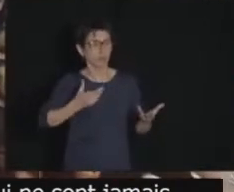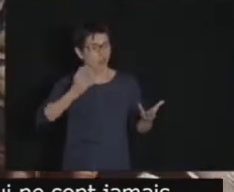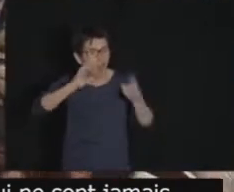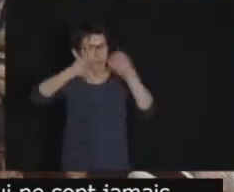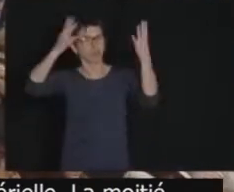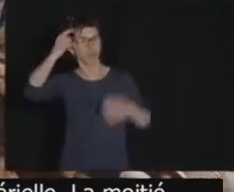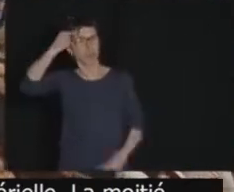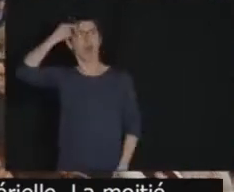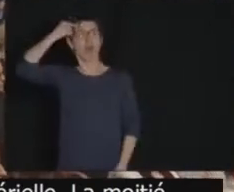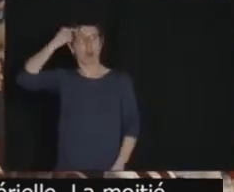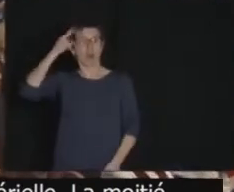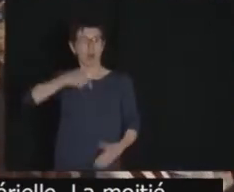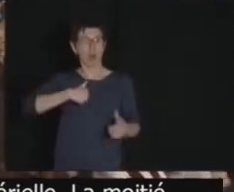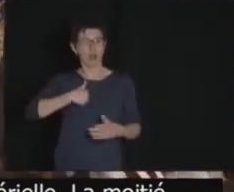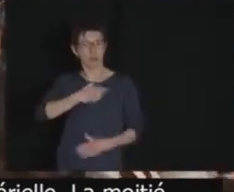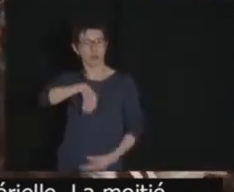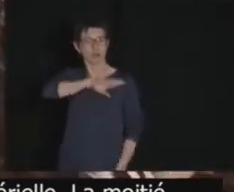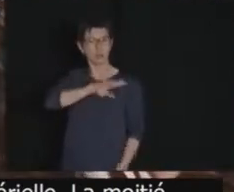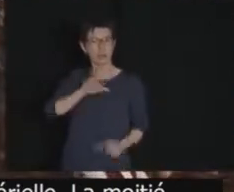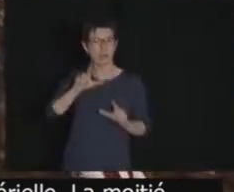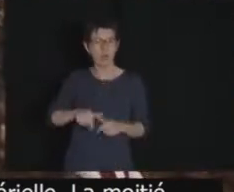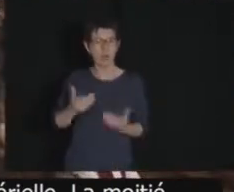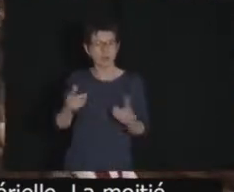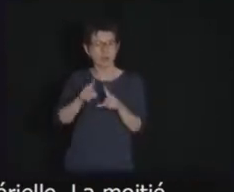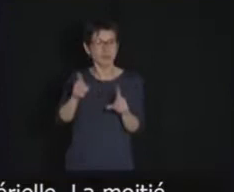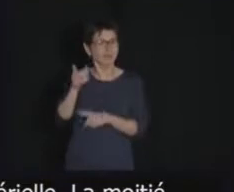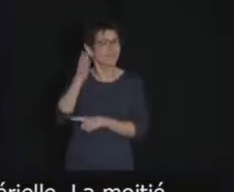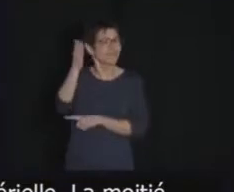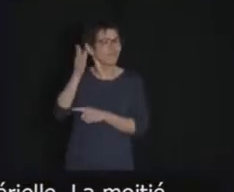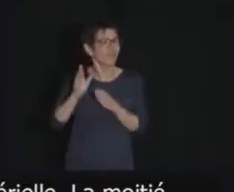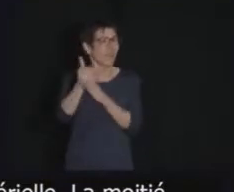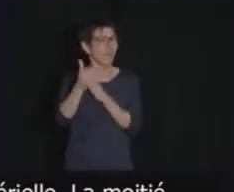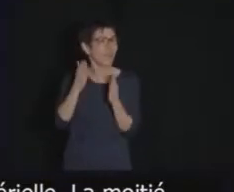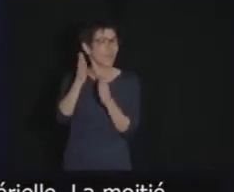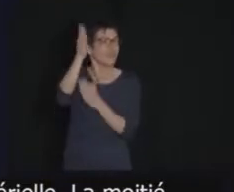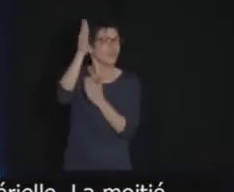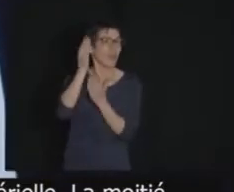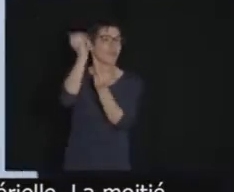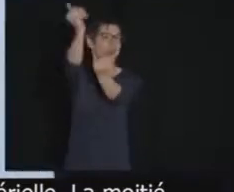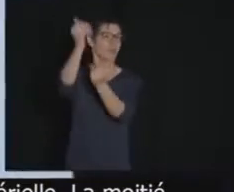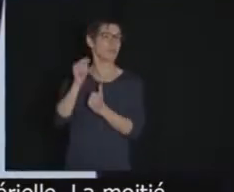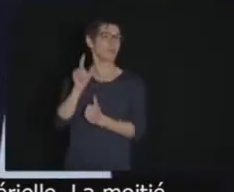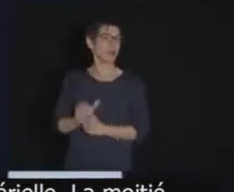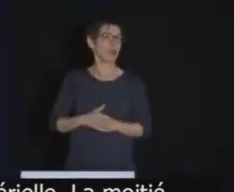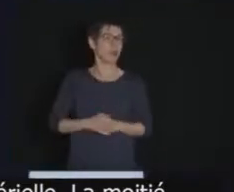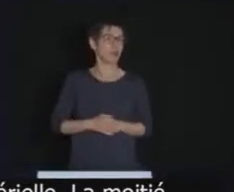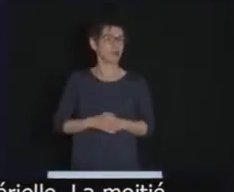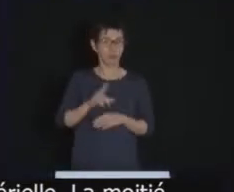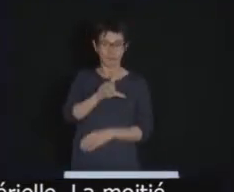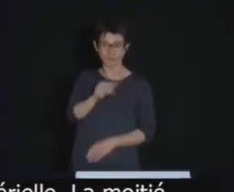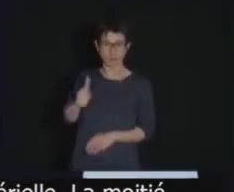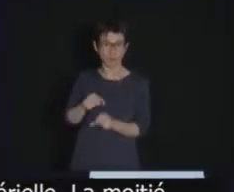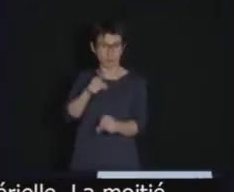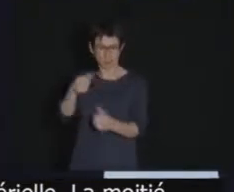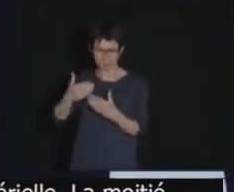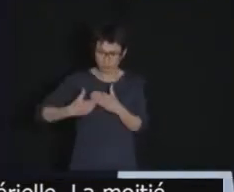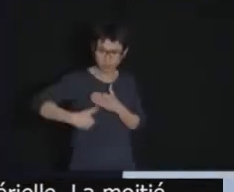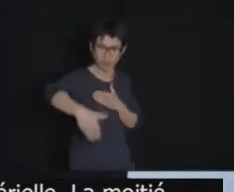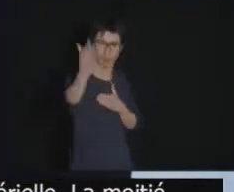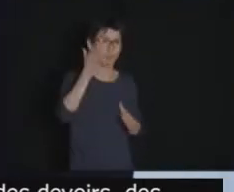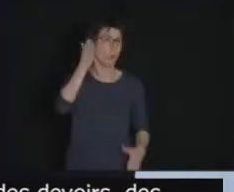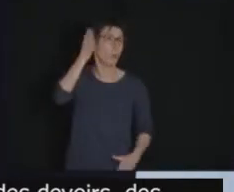des responsabilités et d'immenses espérances, parce que nous sommes en état de faire tout ce qui est nécessaire de faire pour le XXIe